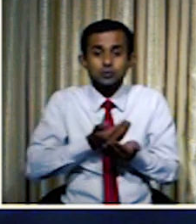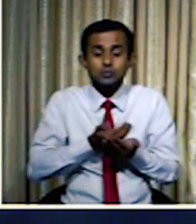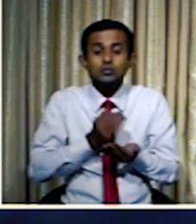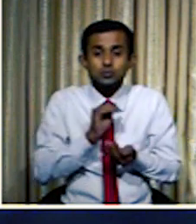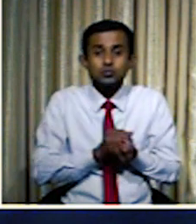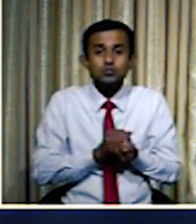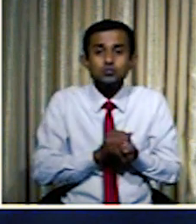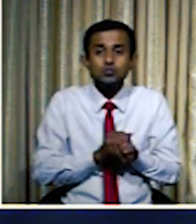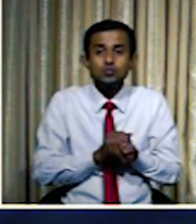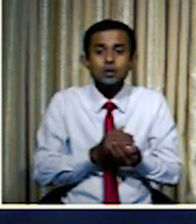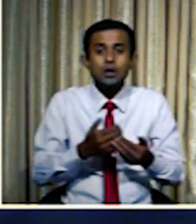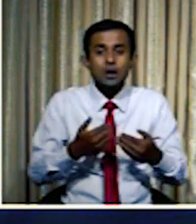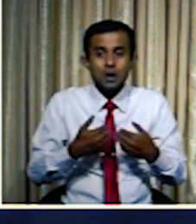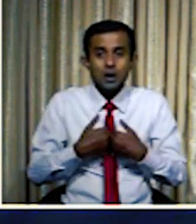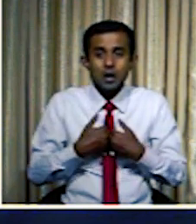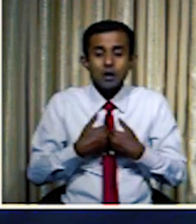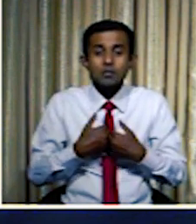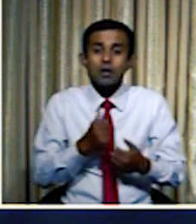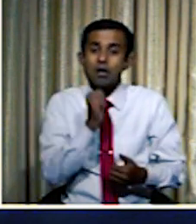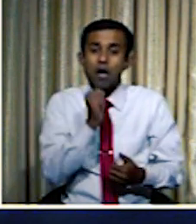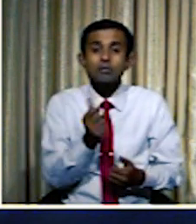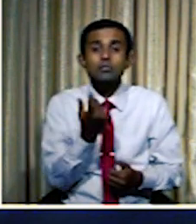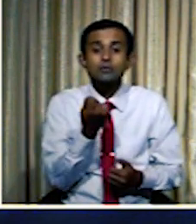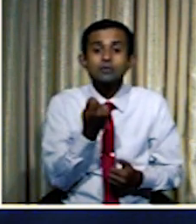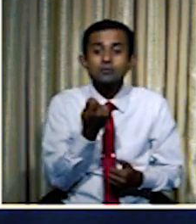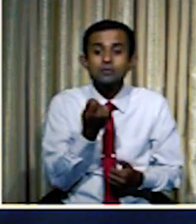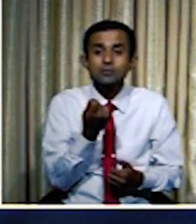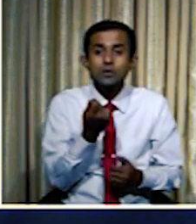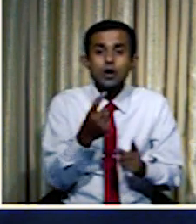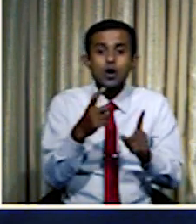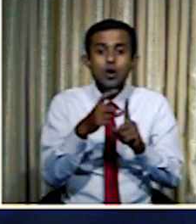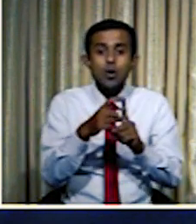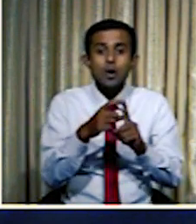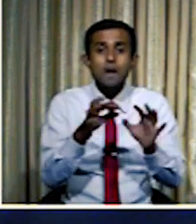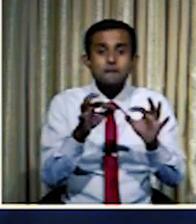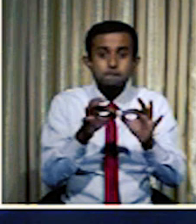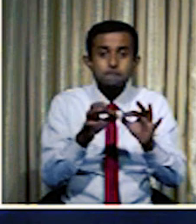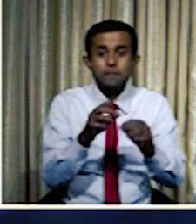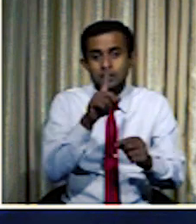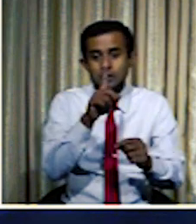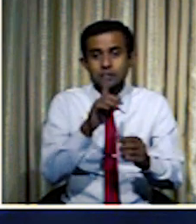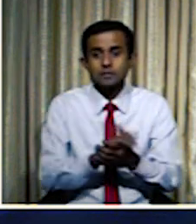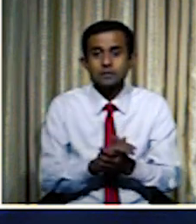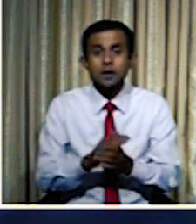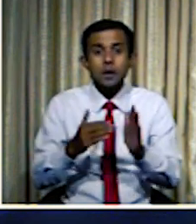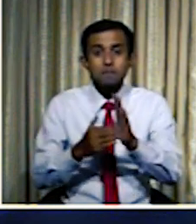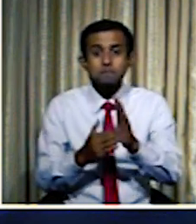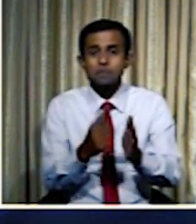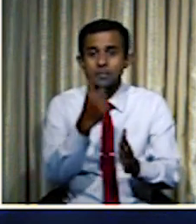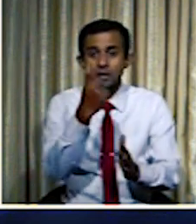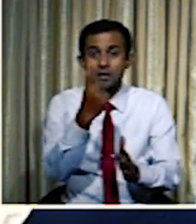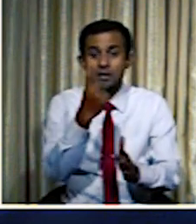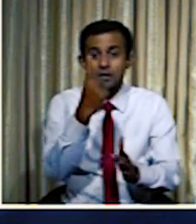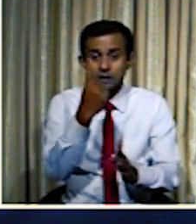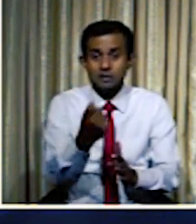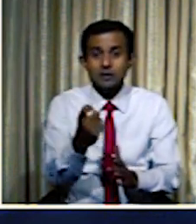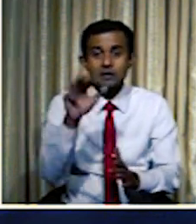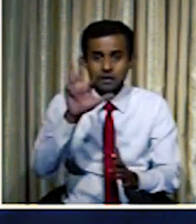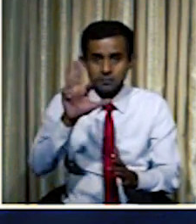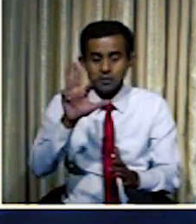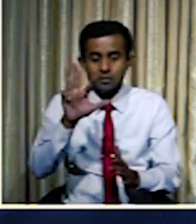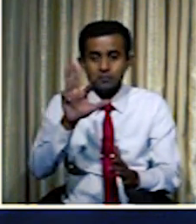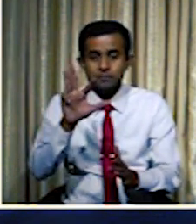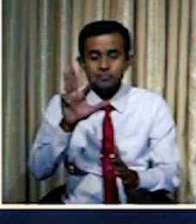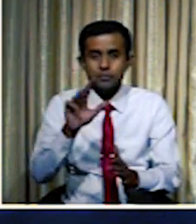තියෙන්නේ අපිට ද්‍රවශීලී මුදල් ඩොලර් බිලියන 6යි. මිලියන 109යි. දැන් මම